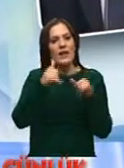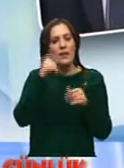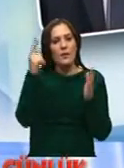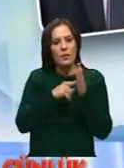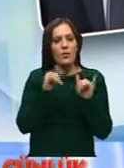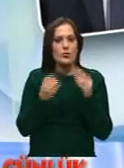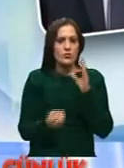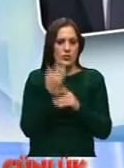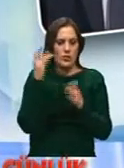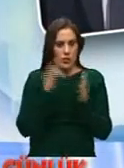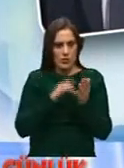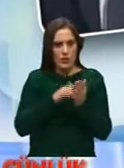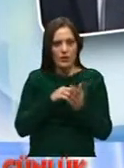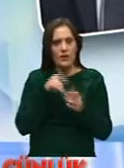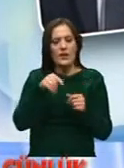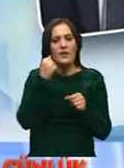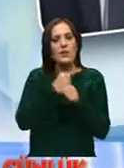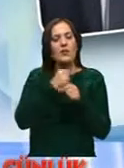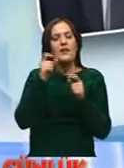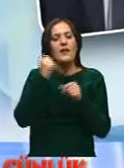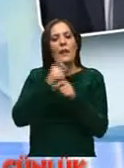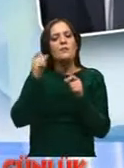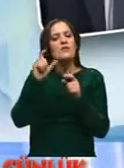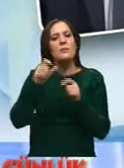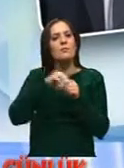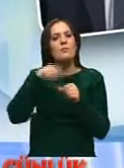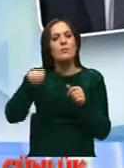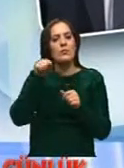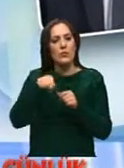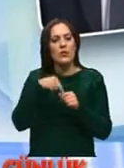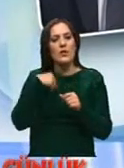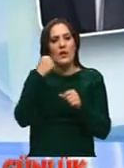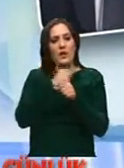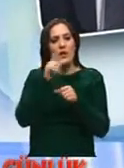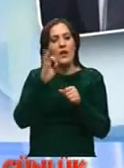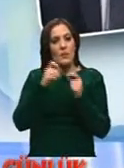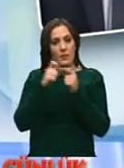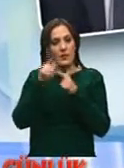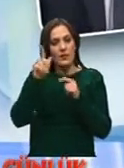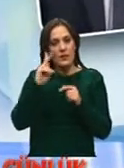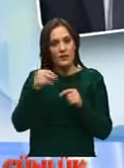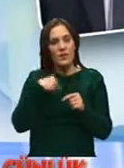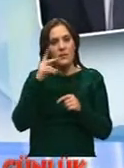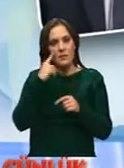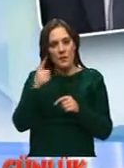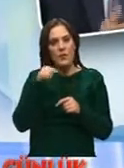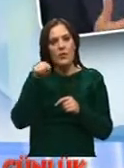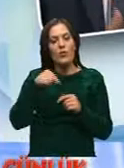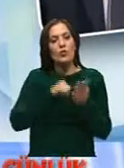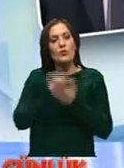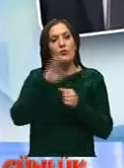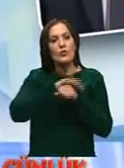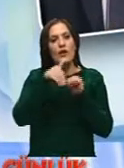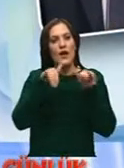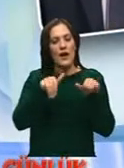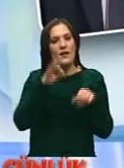oyunlar çıkıyor ortaya. Global Game Jam'ler bu. Global tarafına bakarsanız aslında orayı açıklamak istersek bu tüm dünya